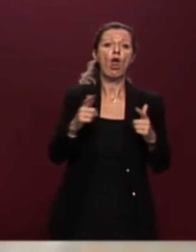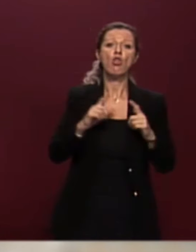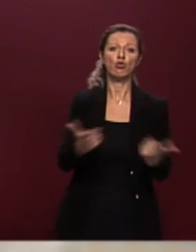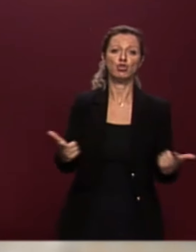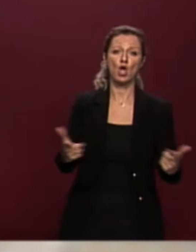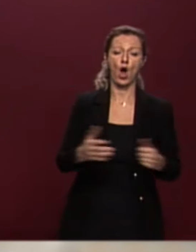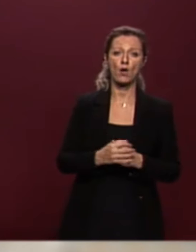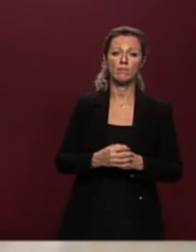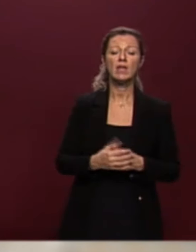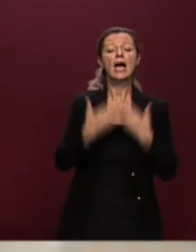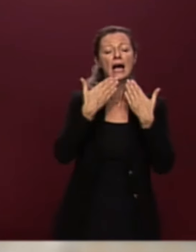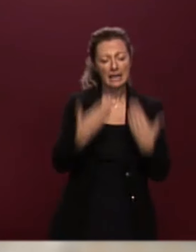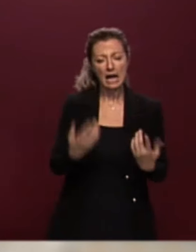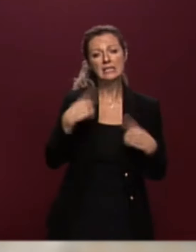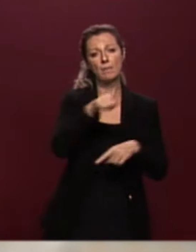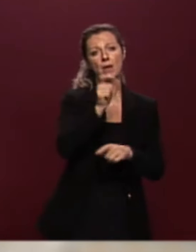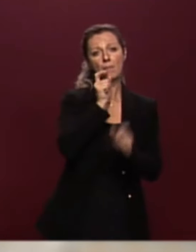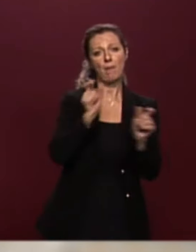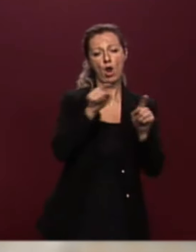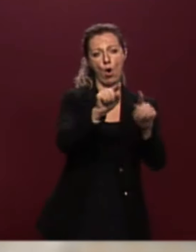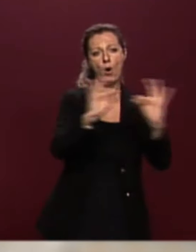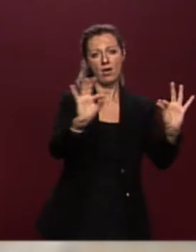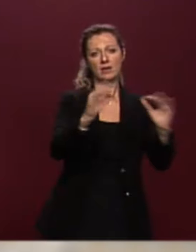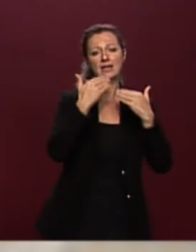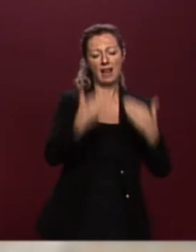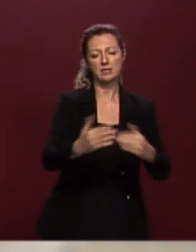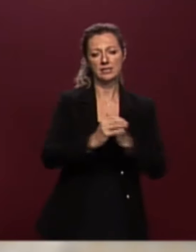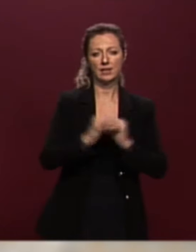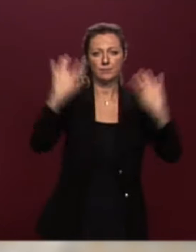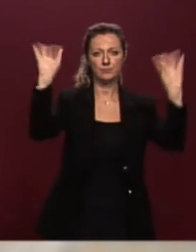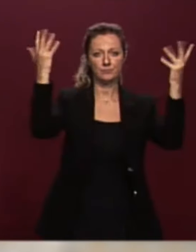per queste parole.